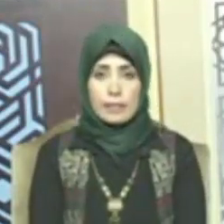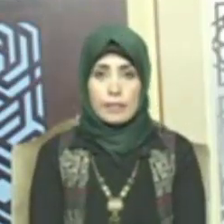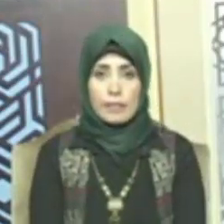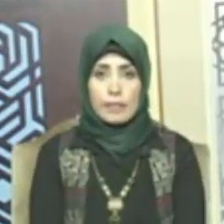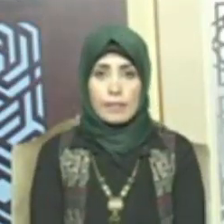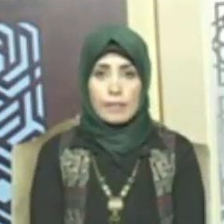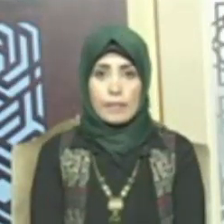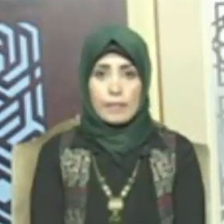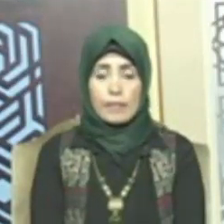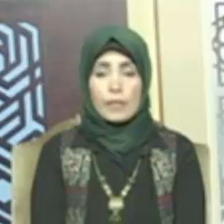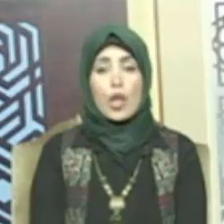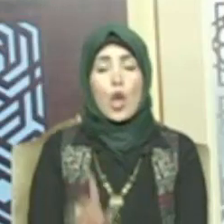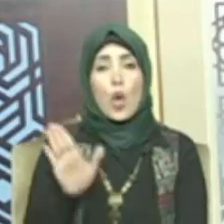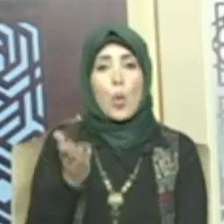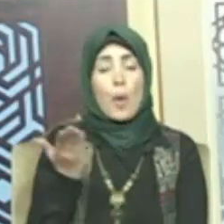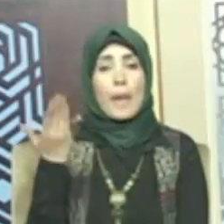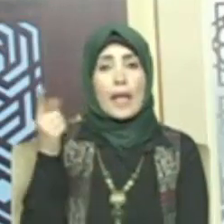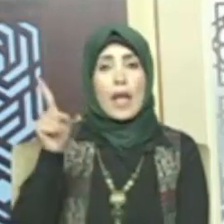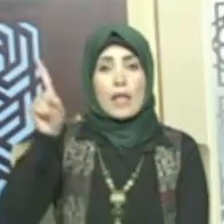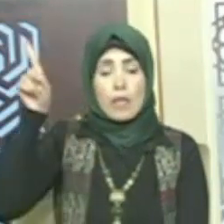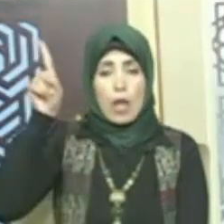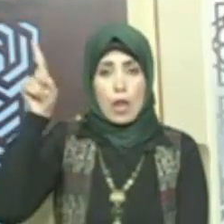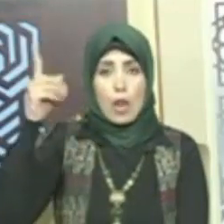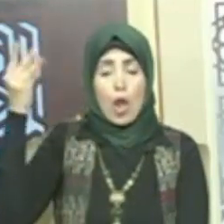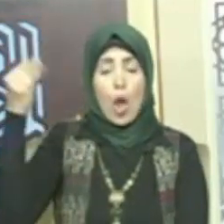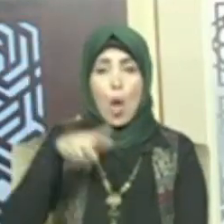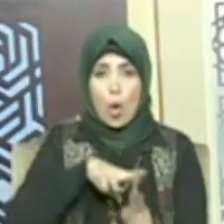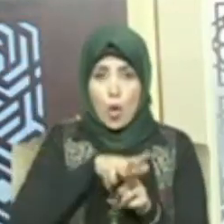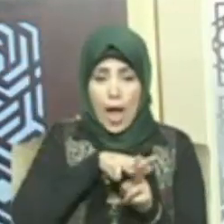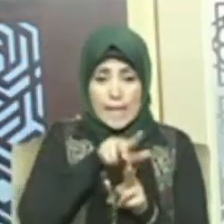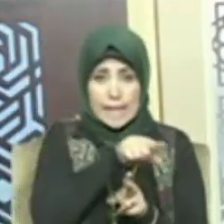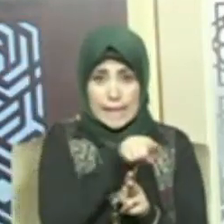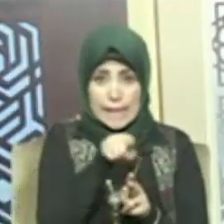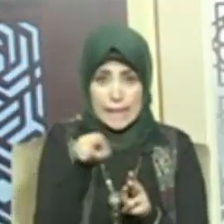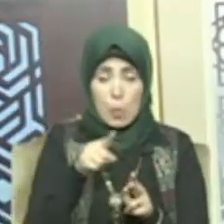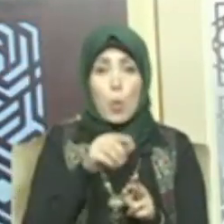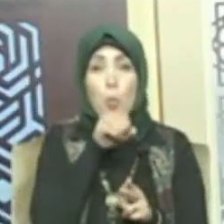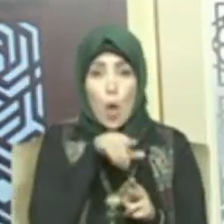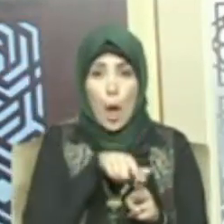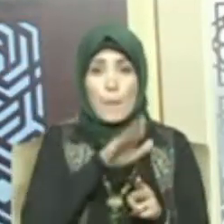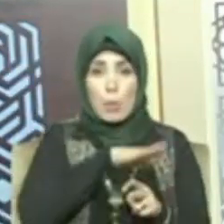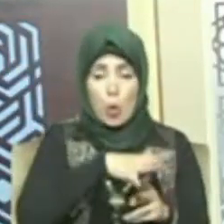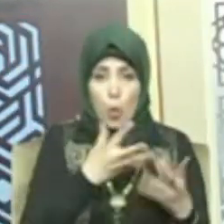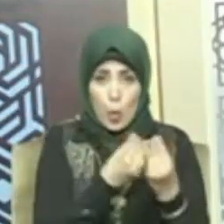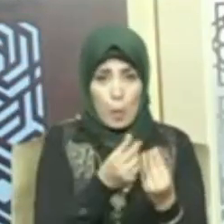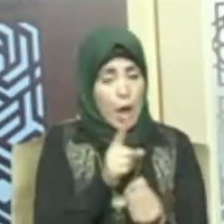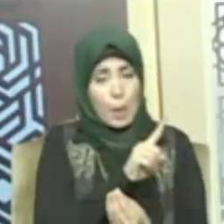وما كان الله ليعذبهم وأنت فيهم،